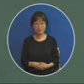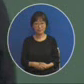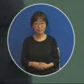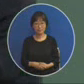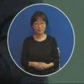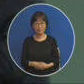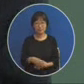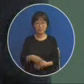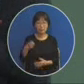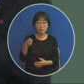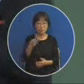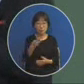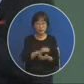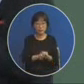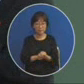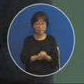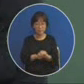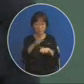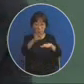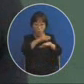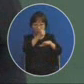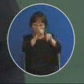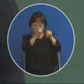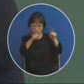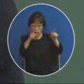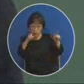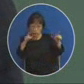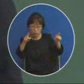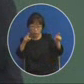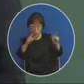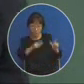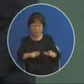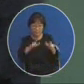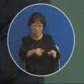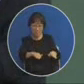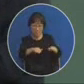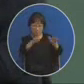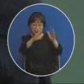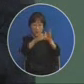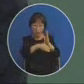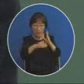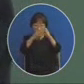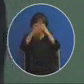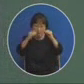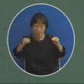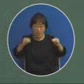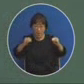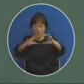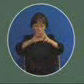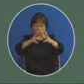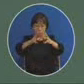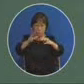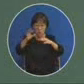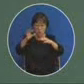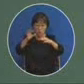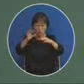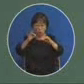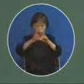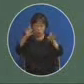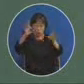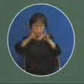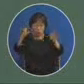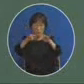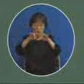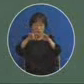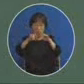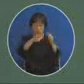애굽 우상을 파악하도록 만드는 겁니다. And as he's inside of the royal palace, God leads him to realize and know about all the idols of Egypt. 여러분이